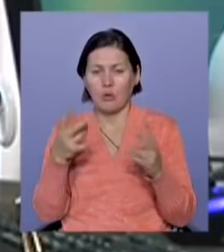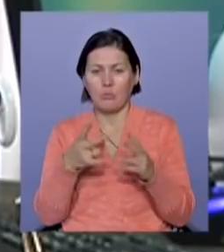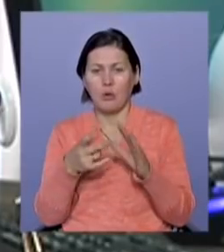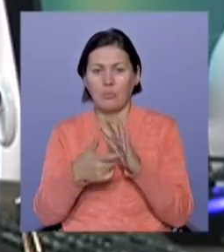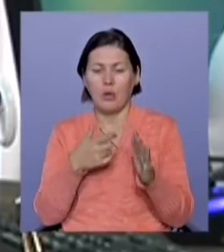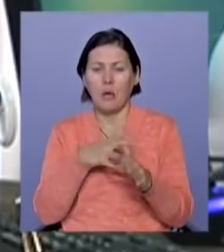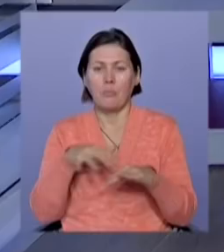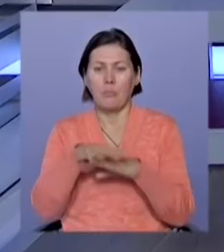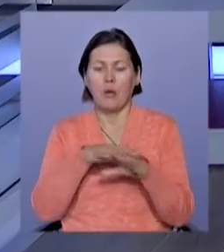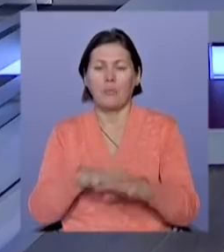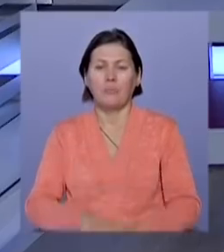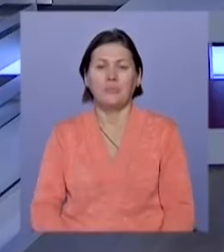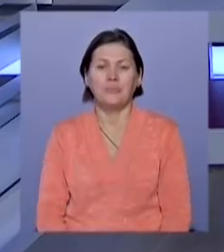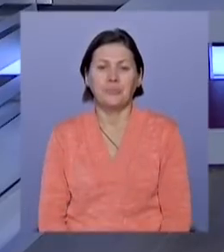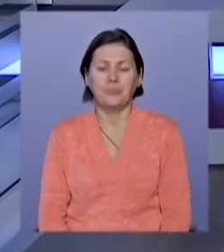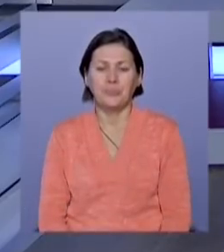шақырам халықты.